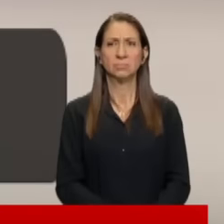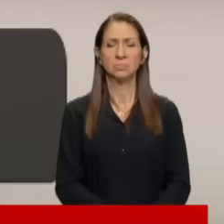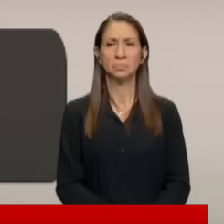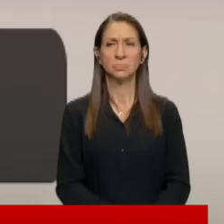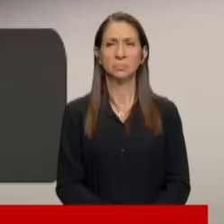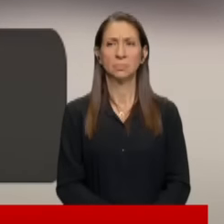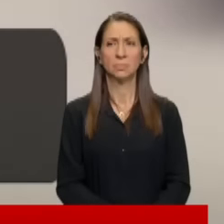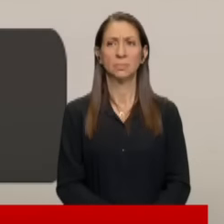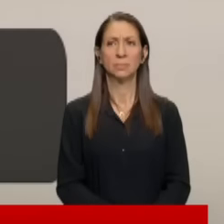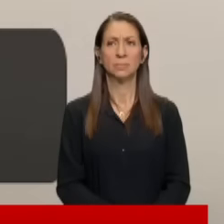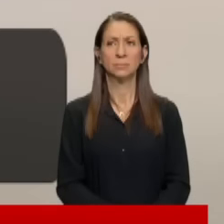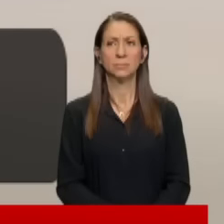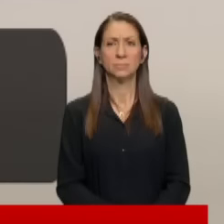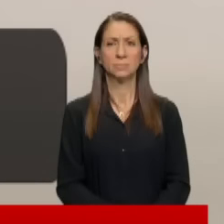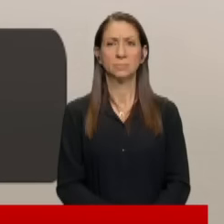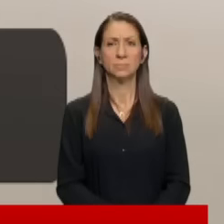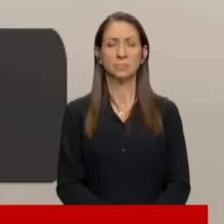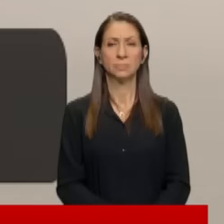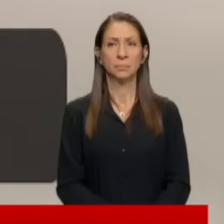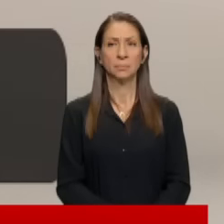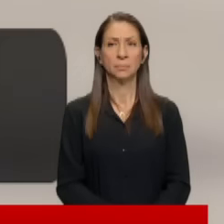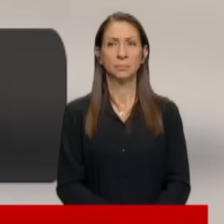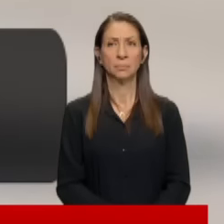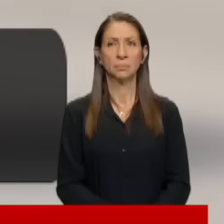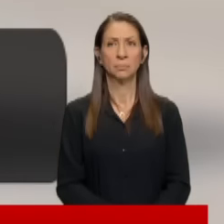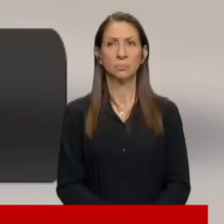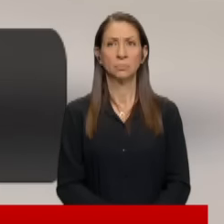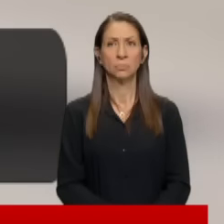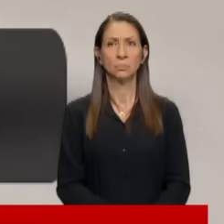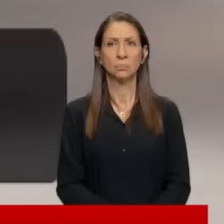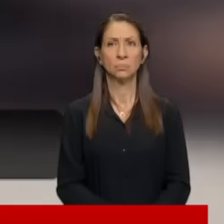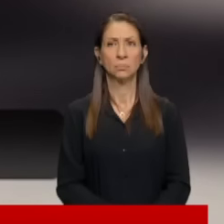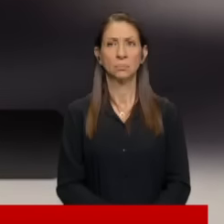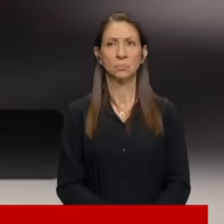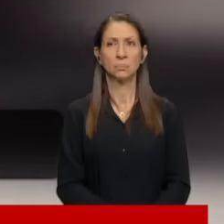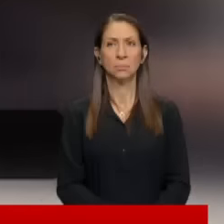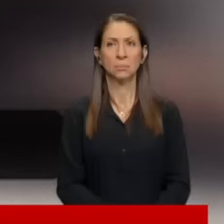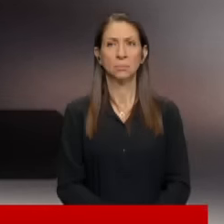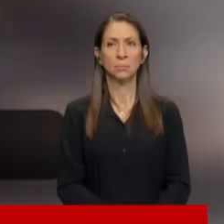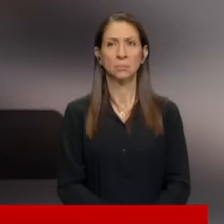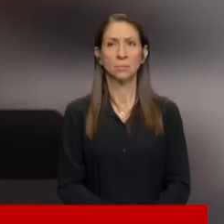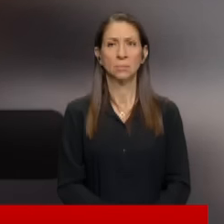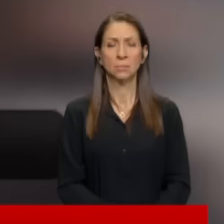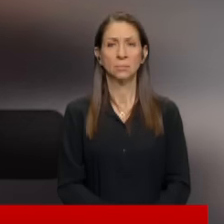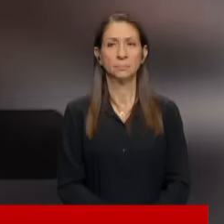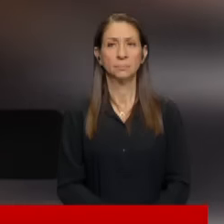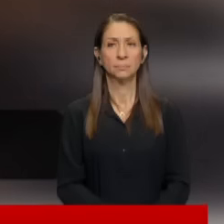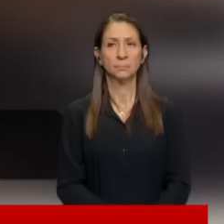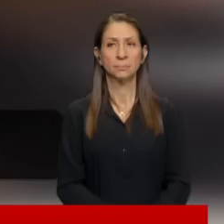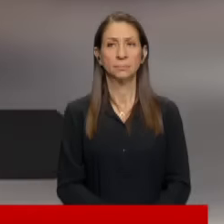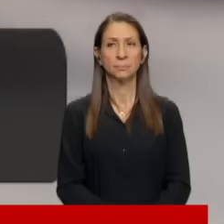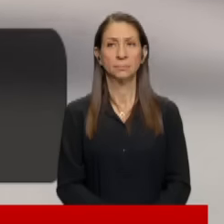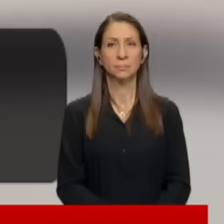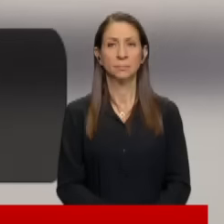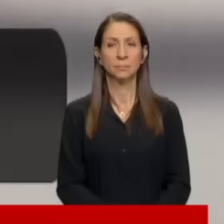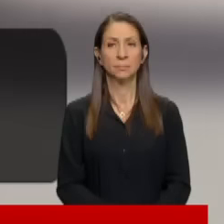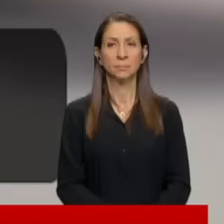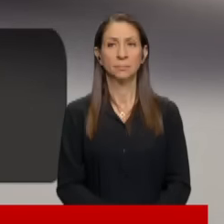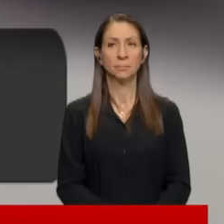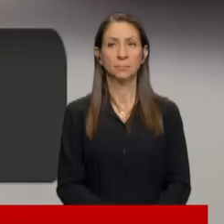aradım. Müdürün diyor ki ekibi çekerim. Bu ne demek ya? Ben kalkmıyorum abi. Herkes işini yapacak. Ben